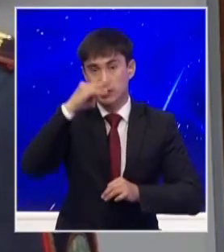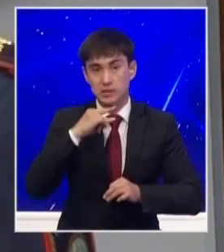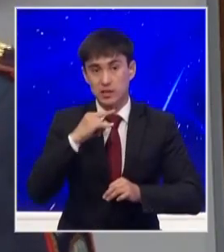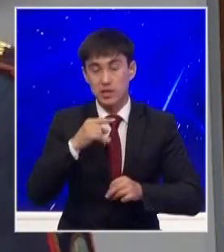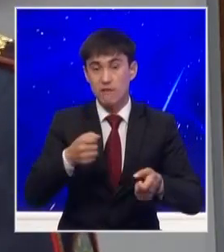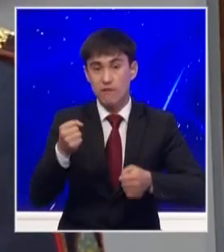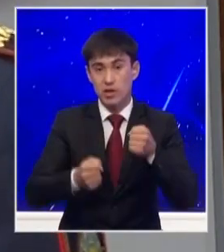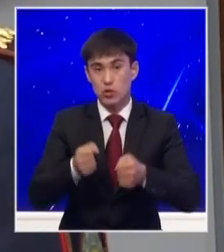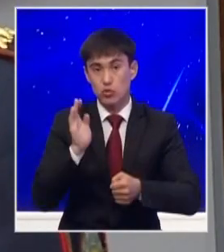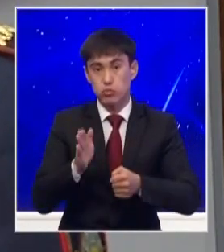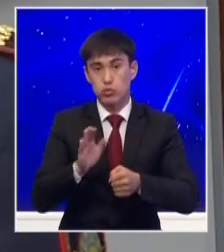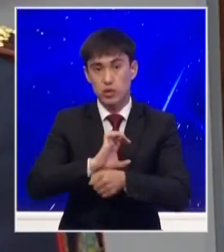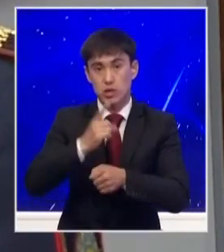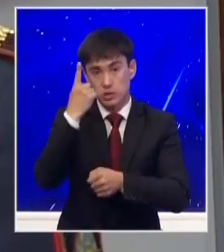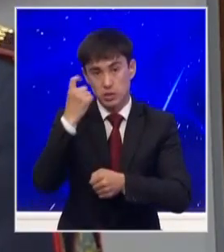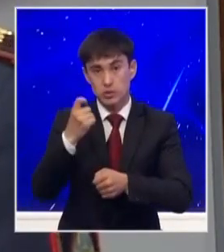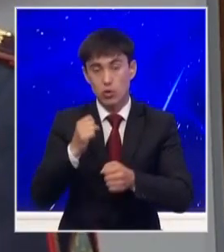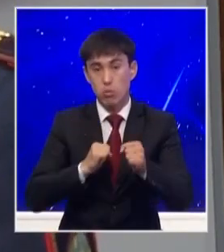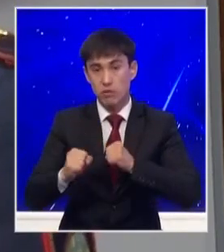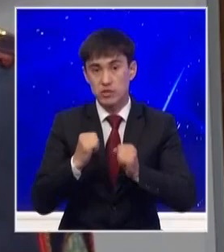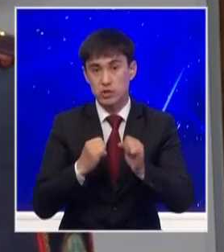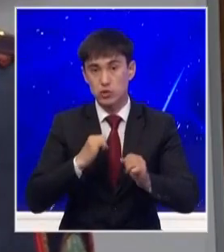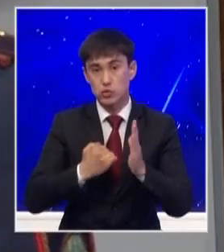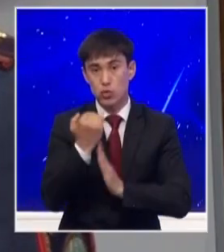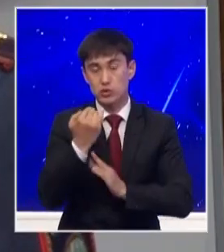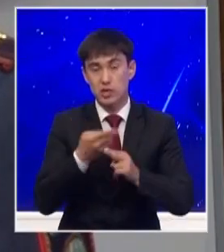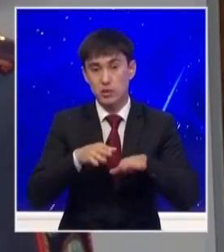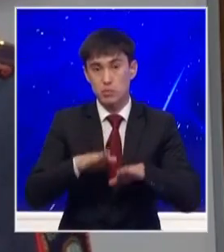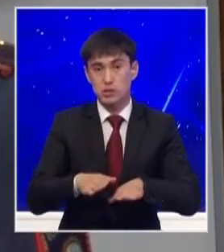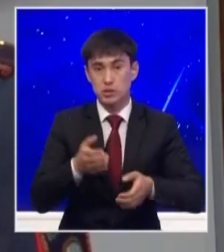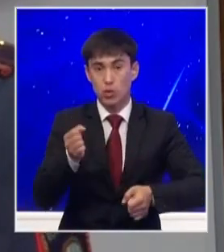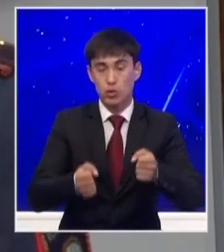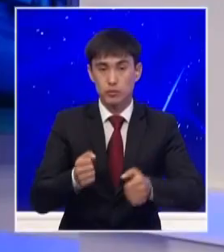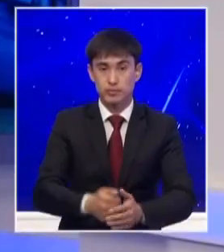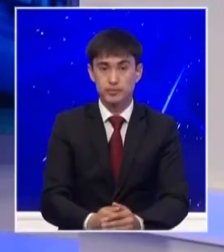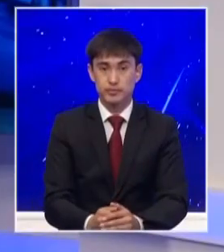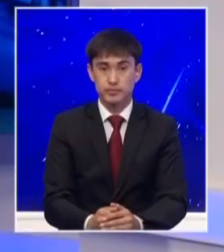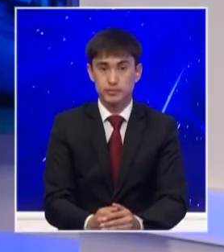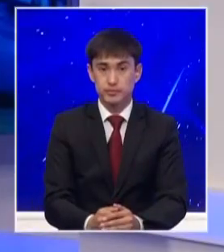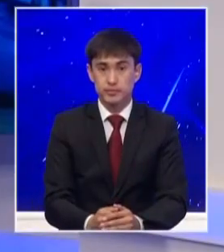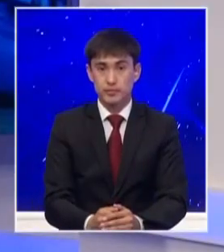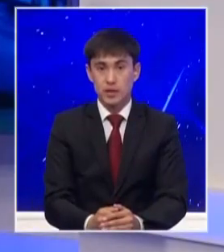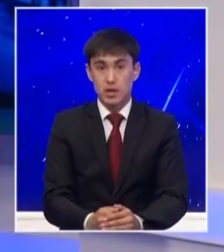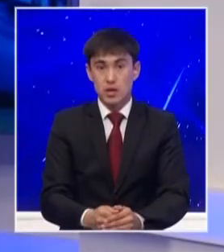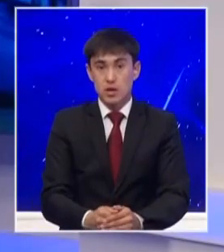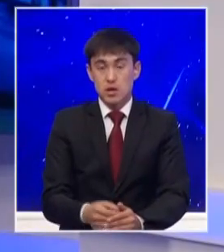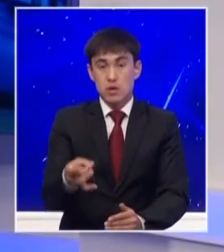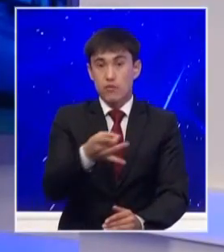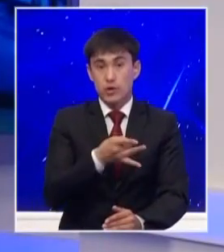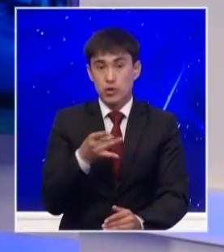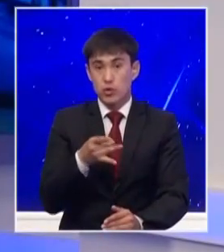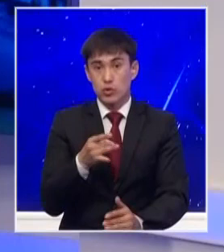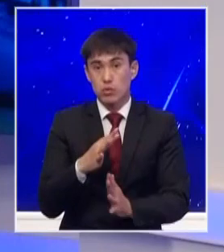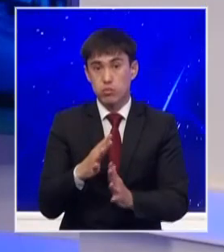и водителю будет приходить сообщение о превышении скорости на данном участке дороги. Вместе с тем в регионе